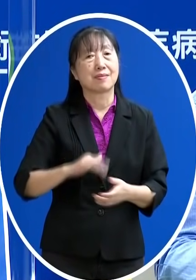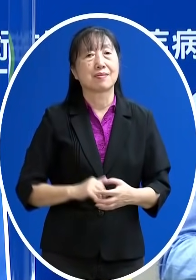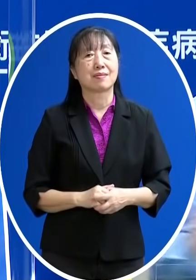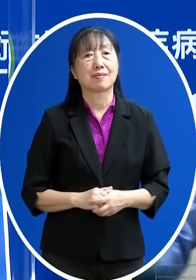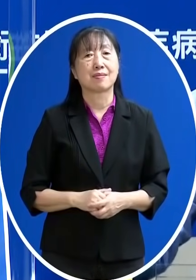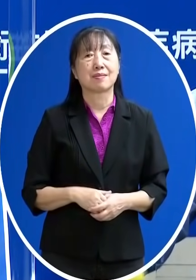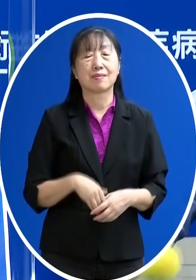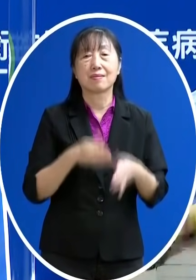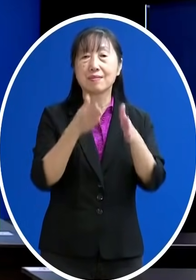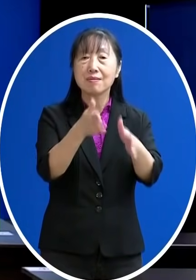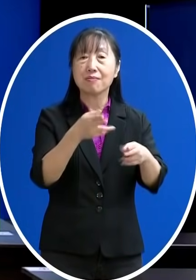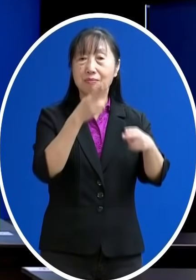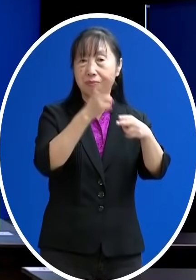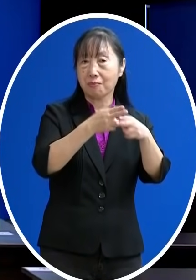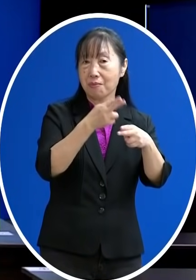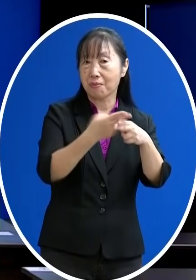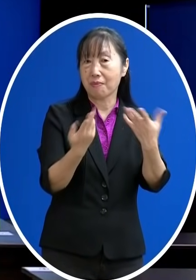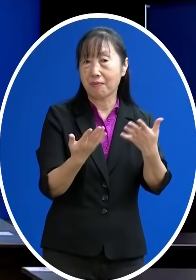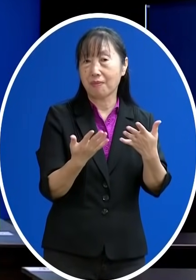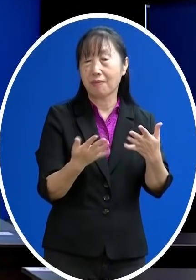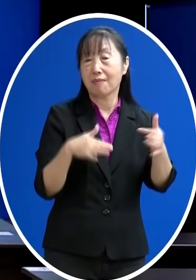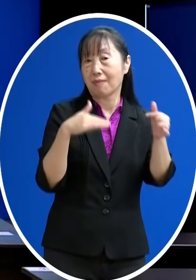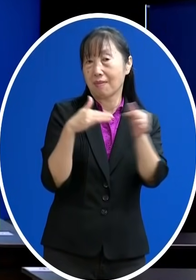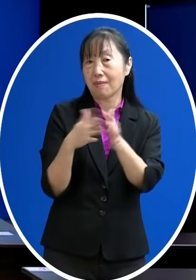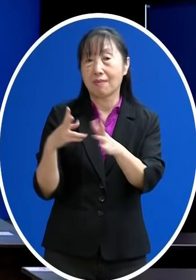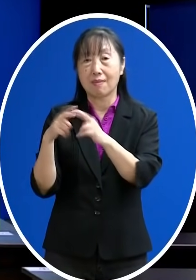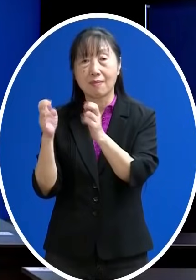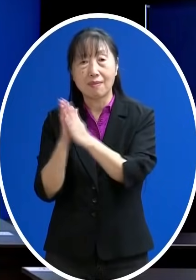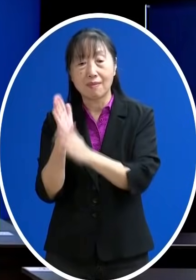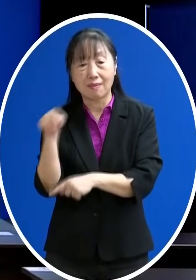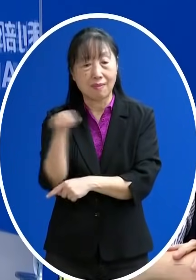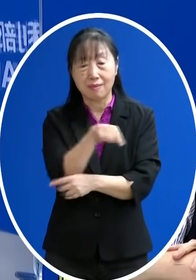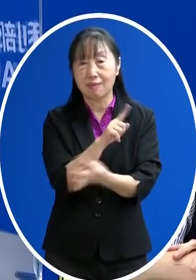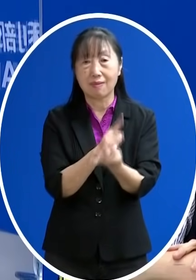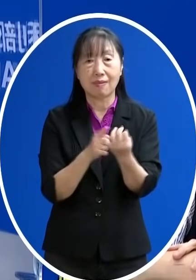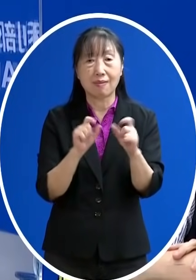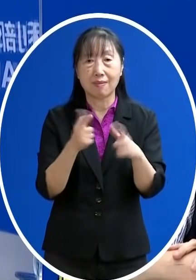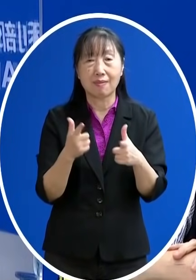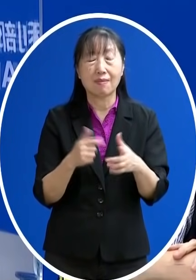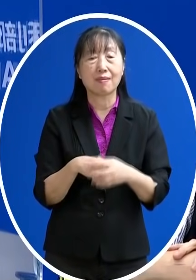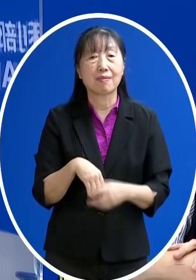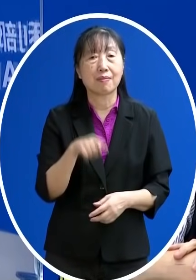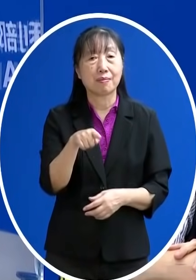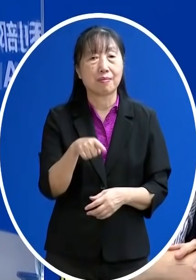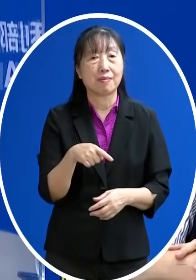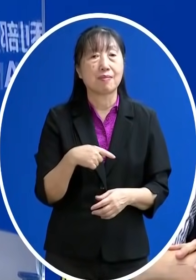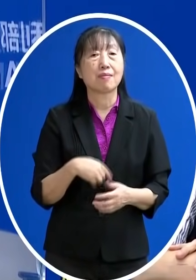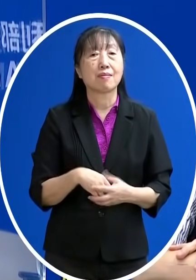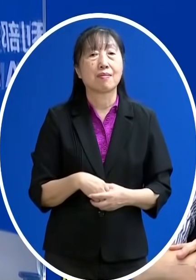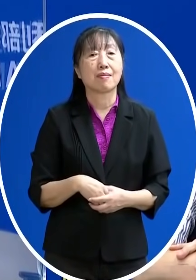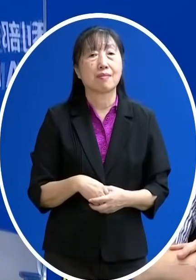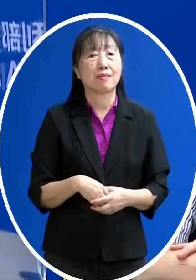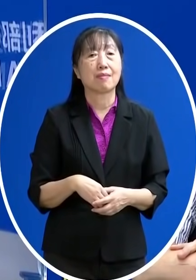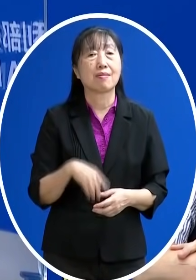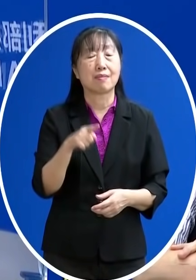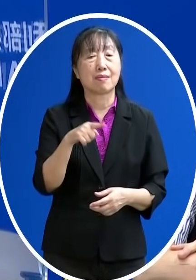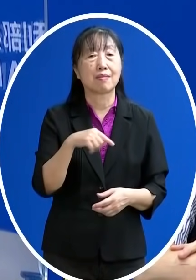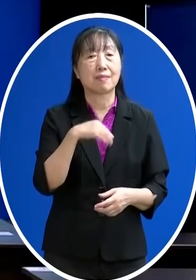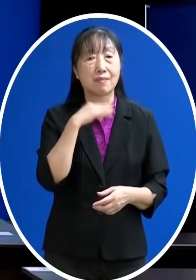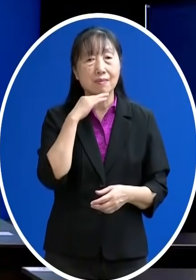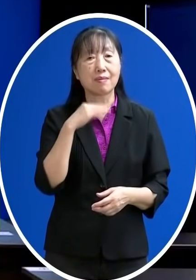二，宗教的活动里面本来是明天吧，哈。 哦，这个部分明天我们会一并来做说明。好，谢谢。